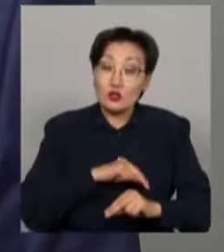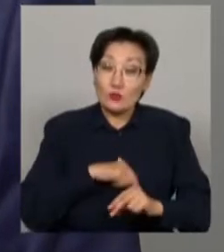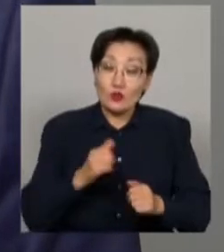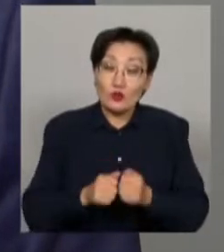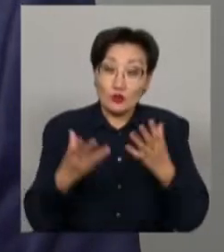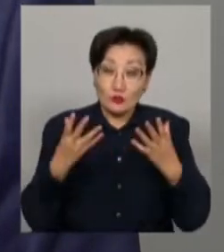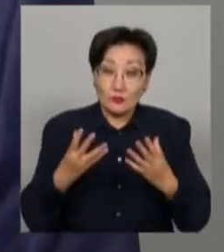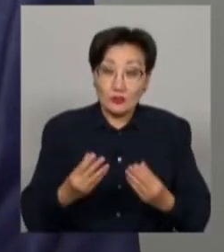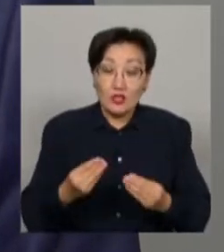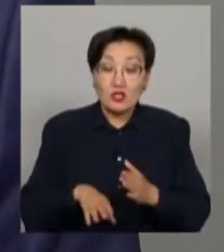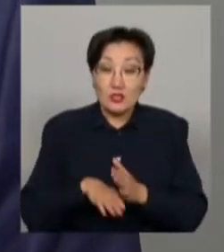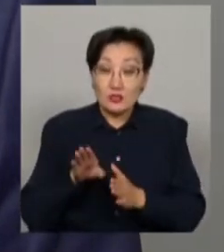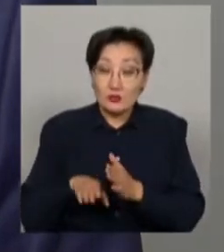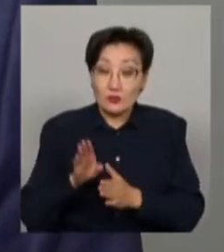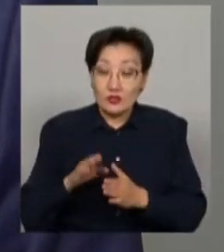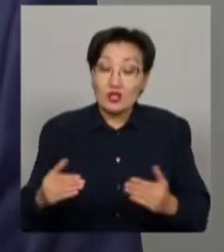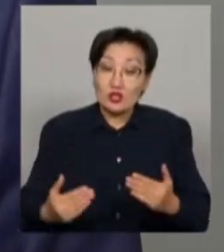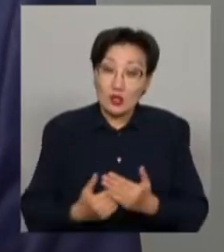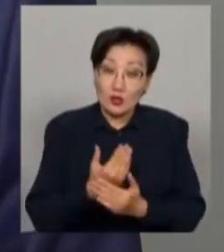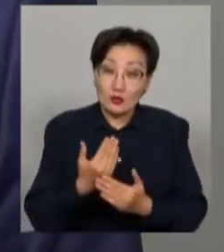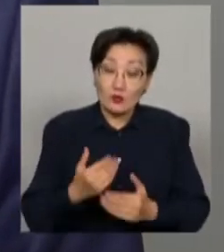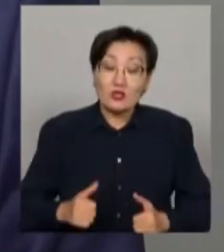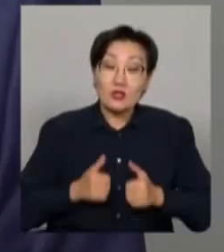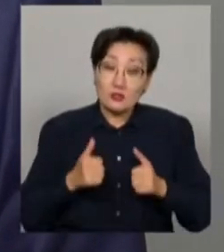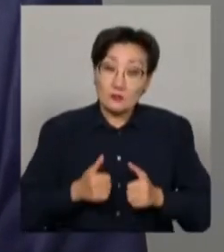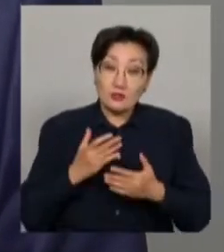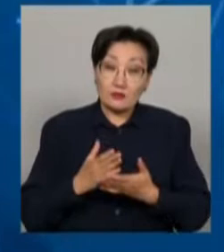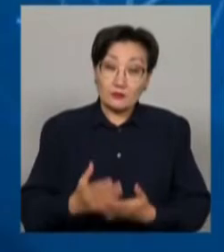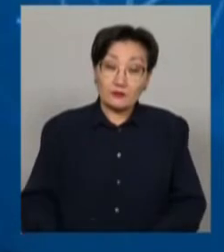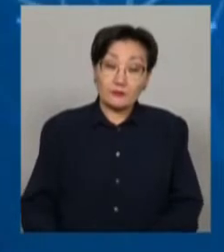күнге жақсартып, жаңартуға күш салып келе жатырмыз.